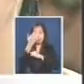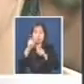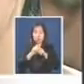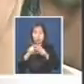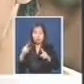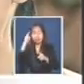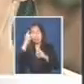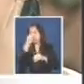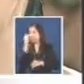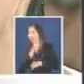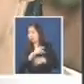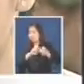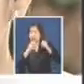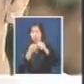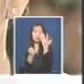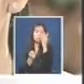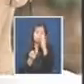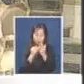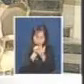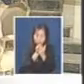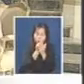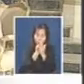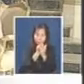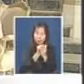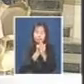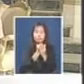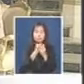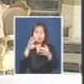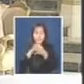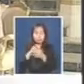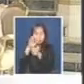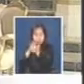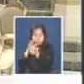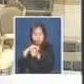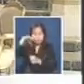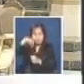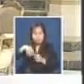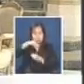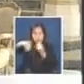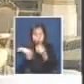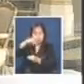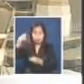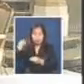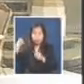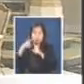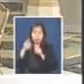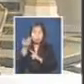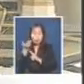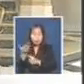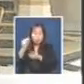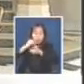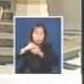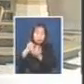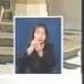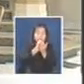ละเลยปัญหาแล้วก็ความกังวลใจของภาคธุรกิจซึ่งภาครัฐก็คงจะต้องเข้ามาช่วยในมาตรการต่